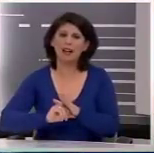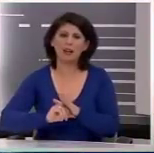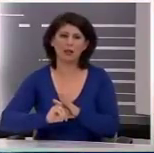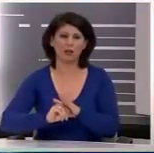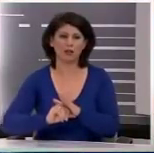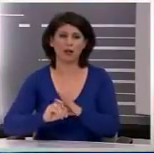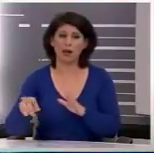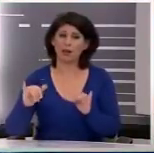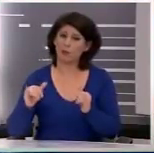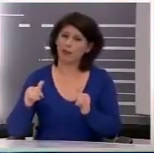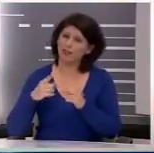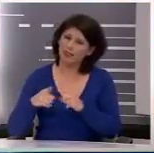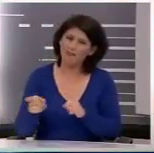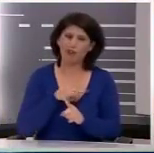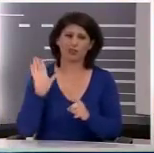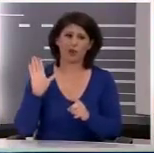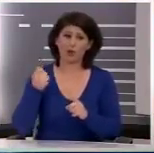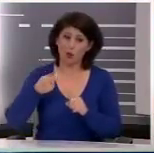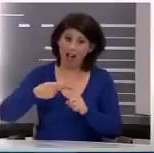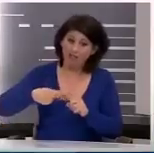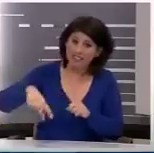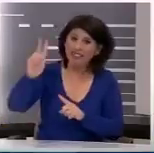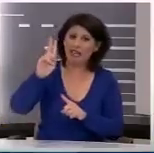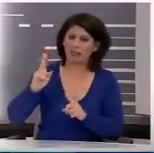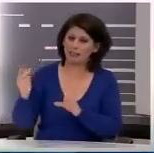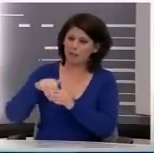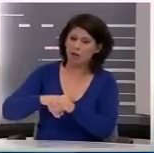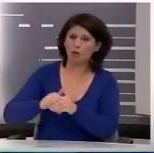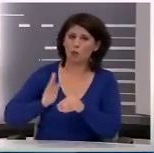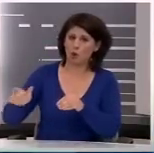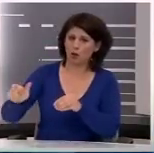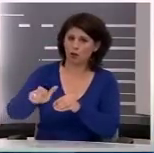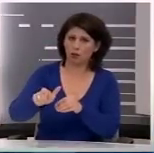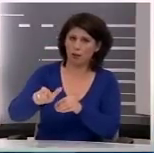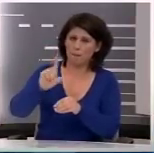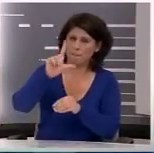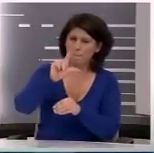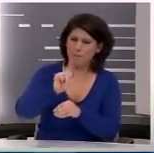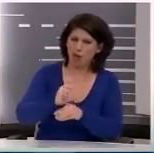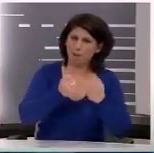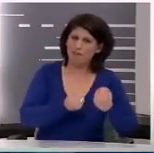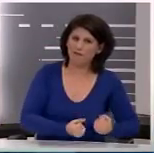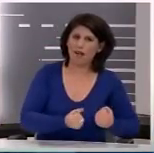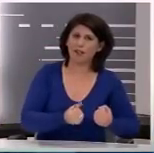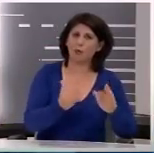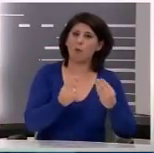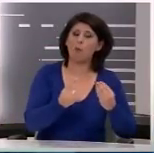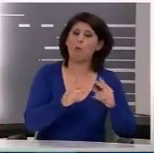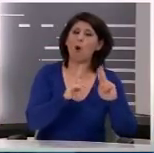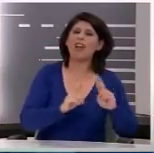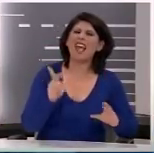μετά. Όσο αυξάνατε τη συμμετοχή των πολιτών, μειώνατε την επιβάρυνση των πολυεθνικών.